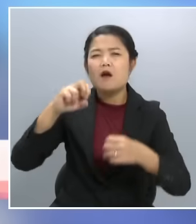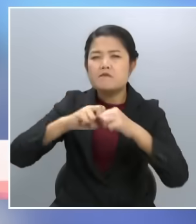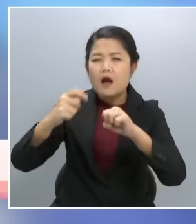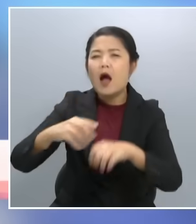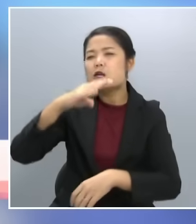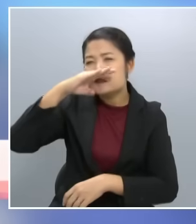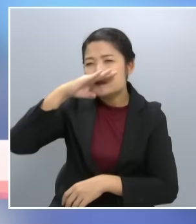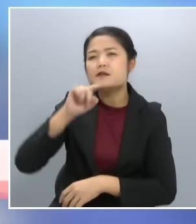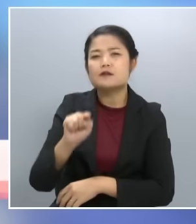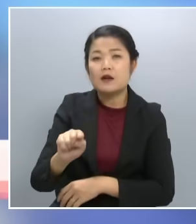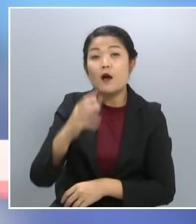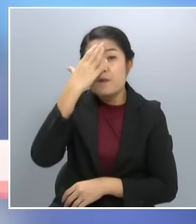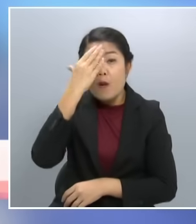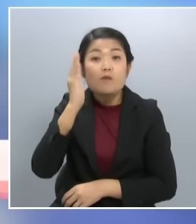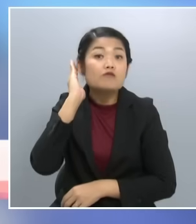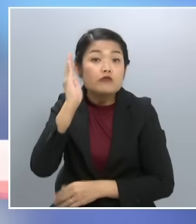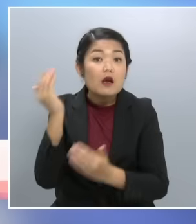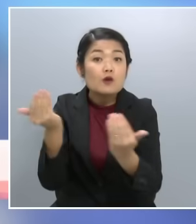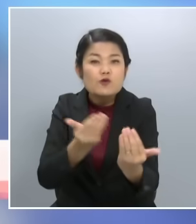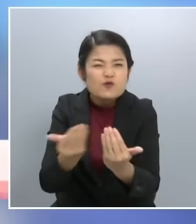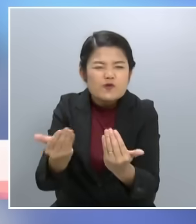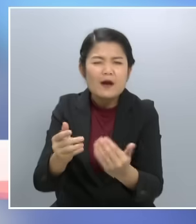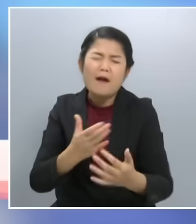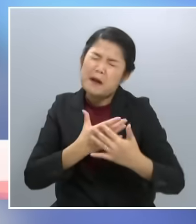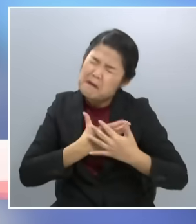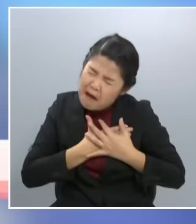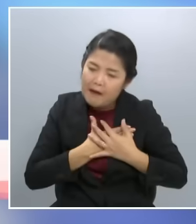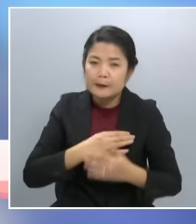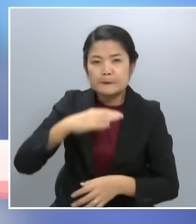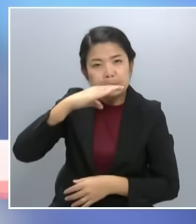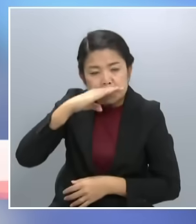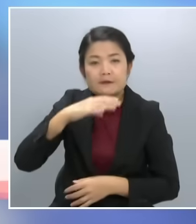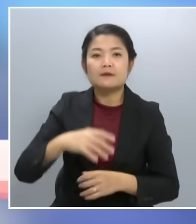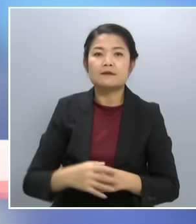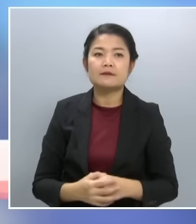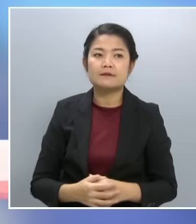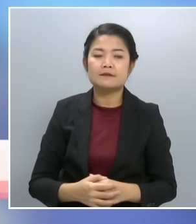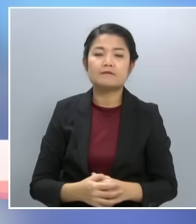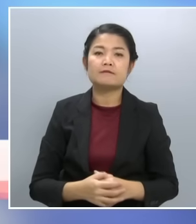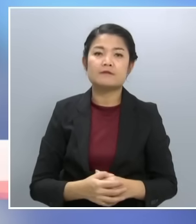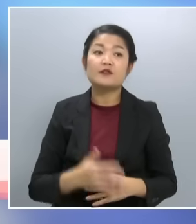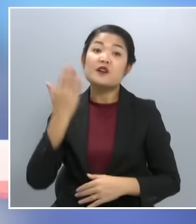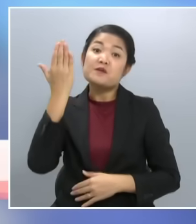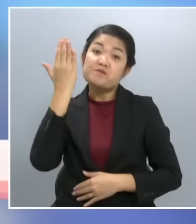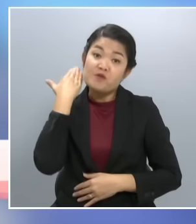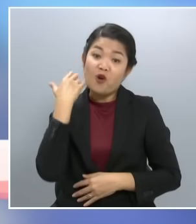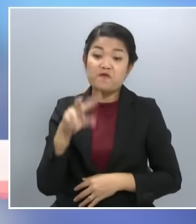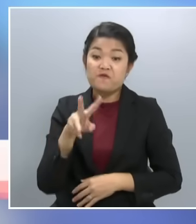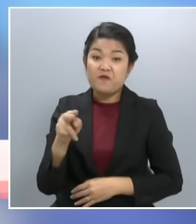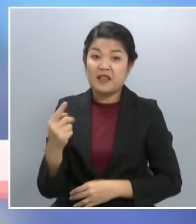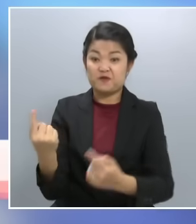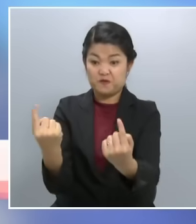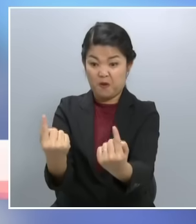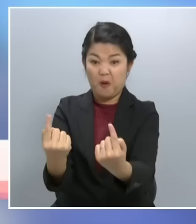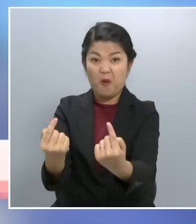มากกว่าเพราะลูกโบ้ของแม่เป็นคนที่รักแรงหึงแรงมีครั้งนึงทั้งคู่เนี่ยเคยทะเลาะกันหนักมาก